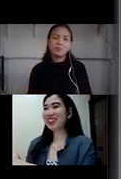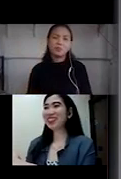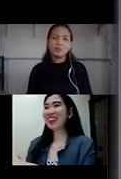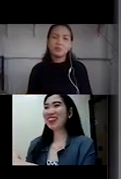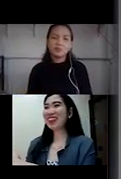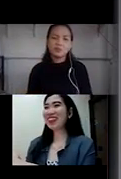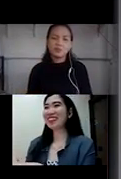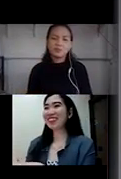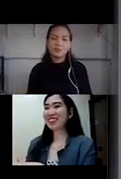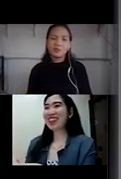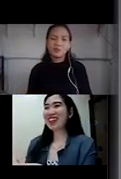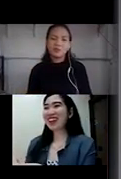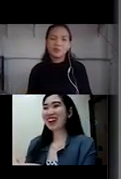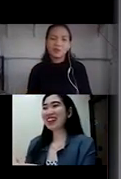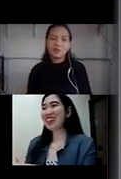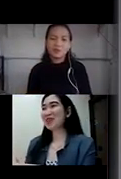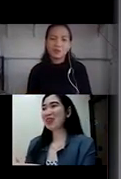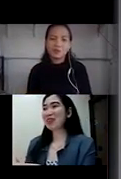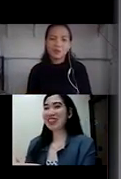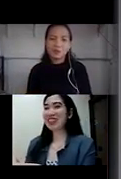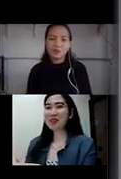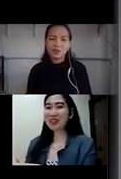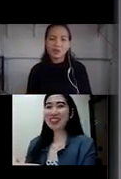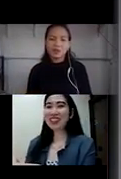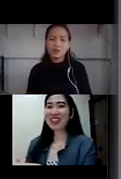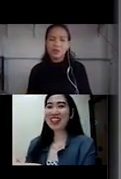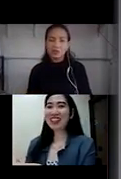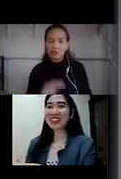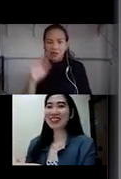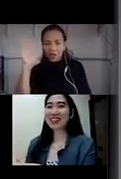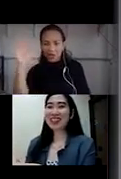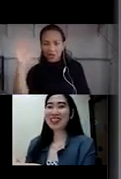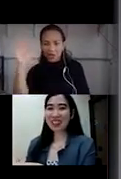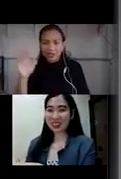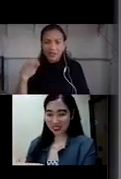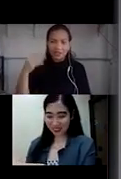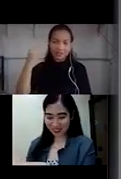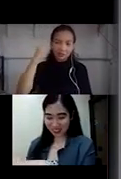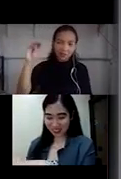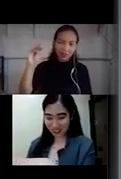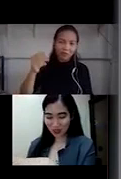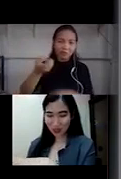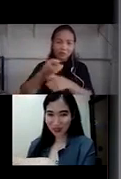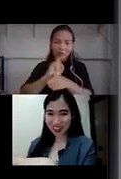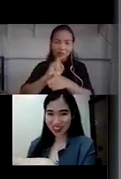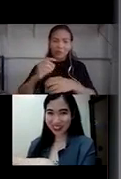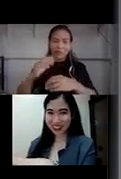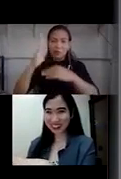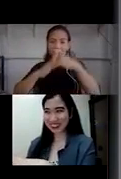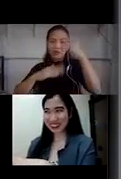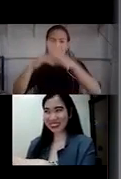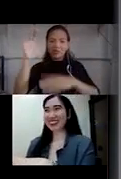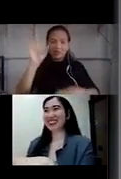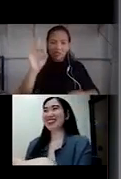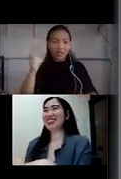Building 9. Hi kayo ma'am na nasa Building 9. I know who you are.